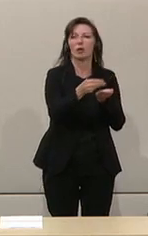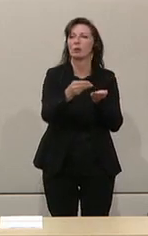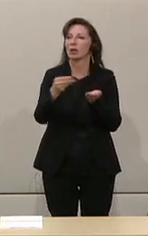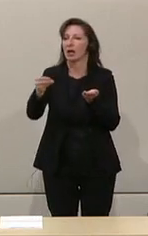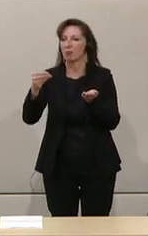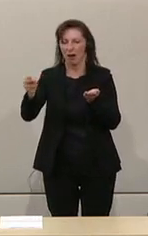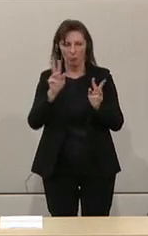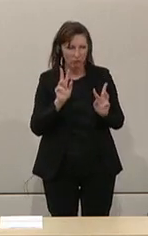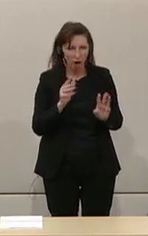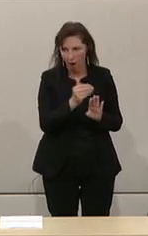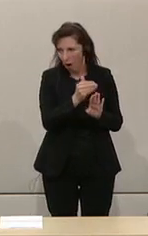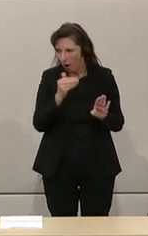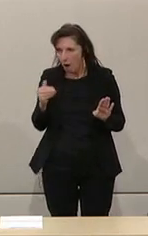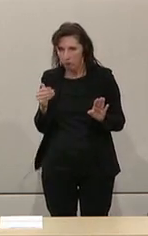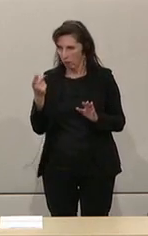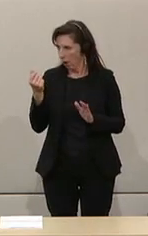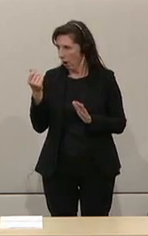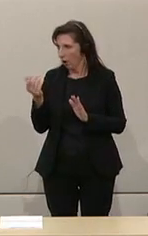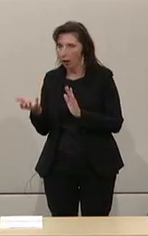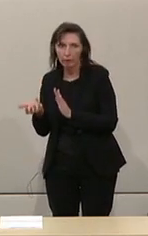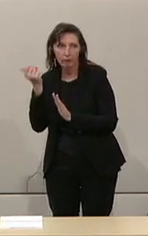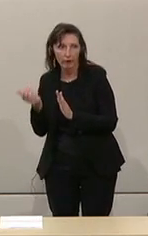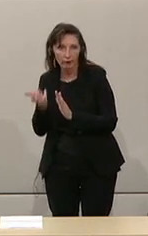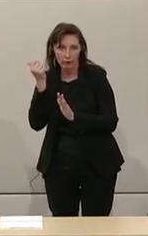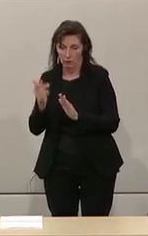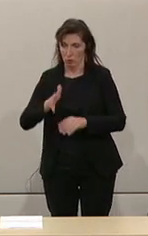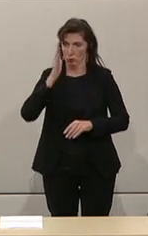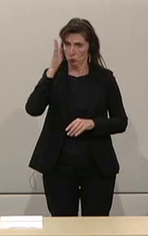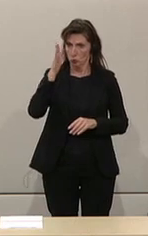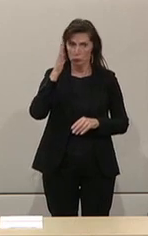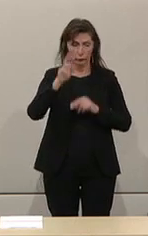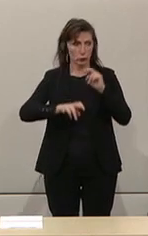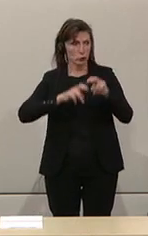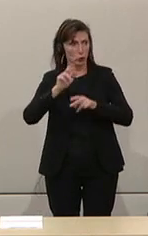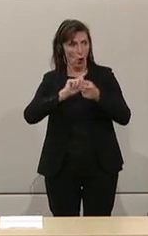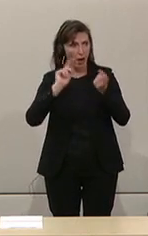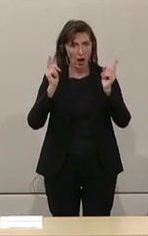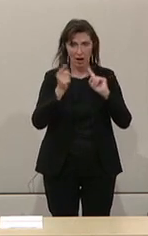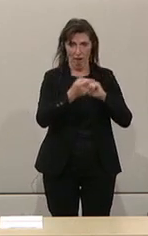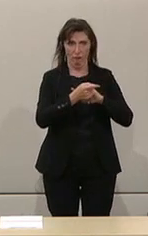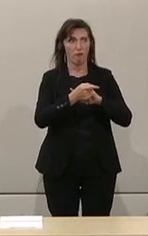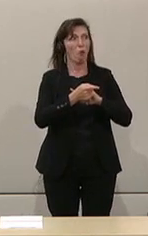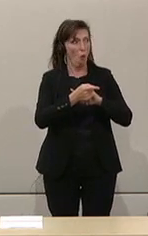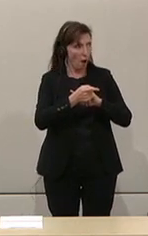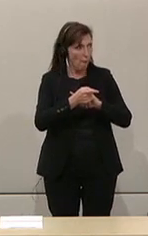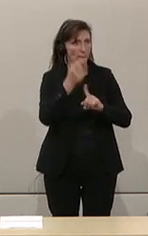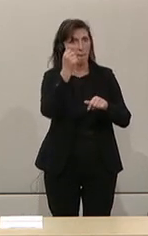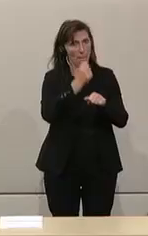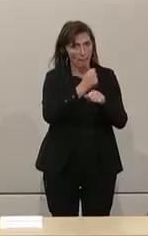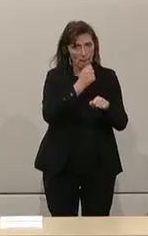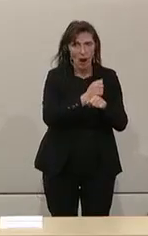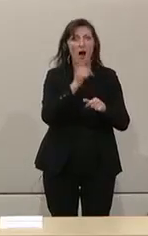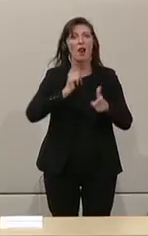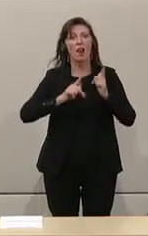Und damit es in Zukunft nicht mehr die Möglichkeit gibt, Steuerreformen auf Kosten der Steuerzahler zu machen, stelle ich